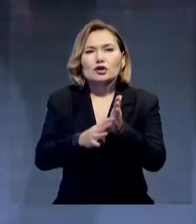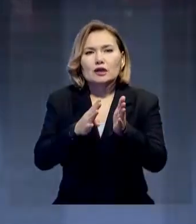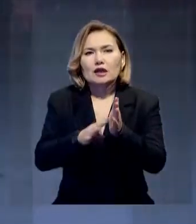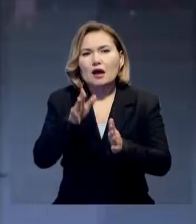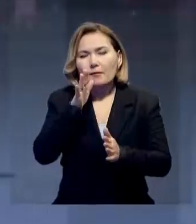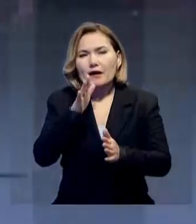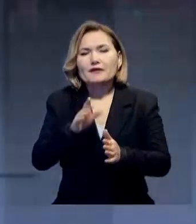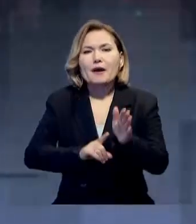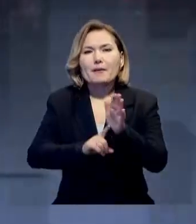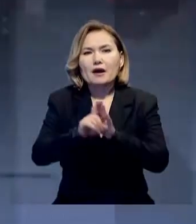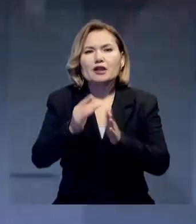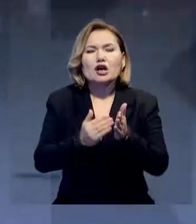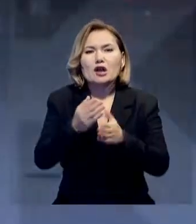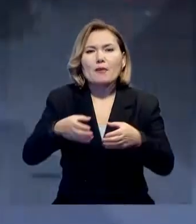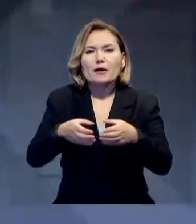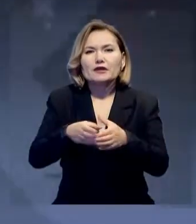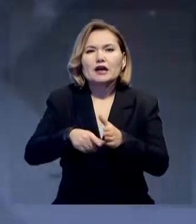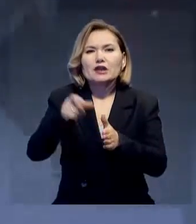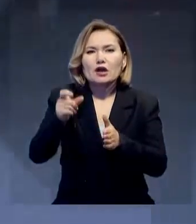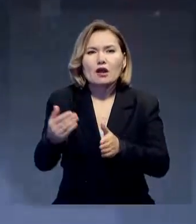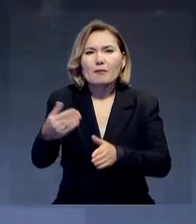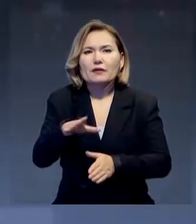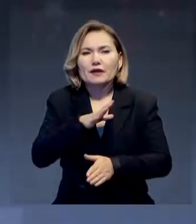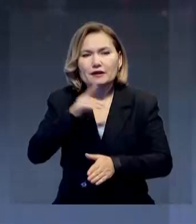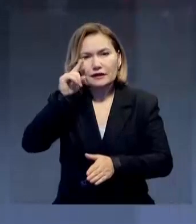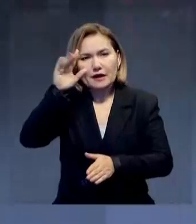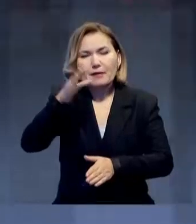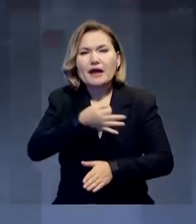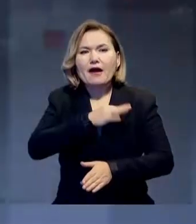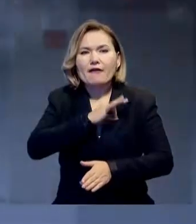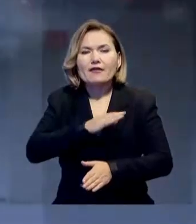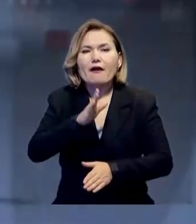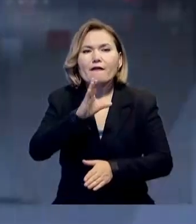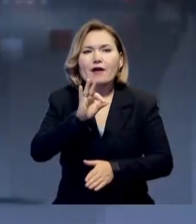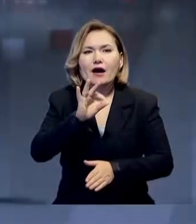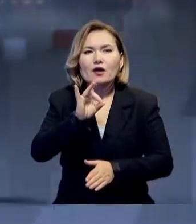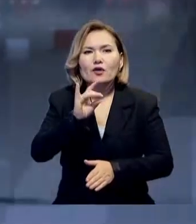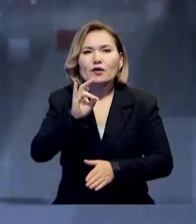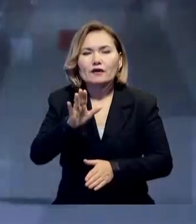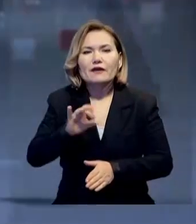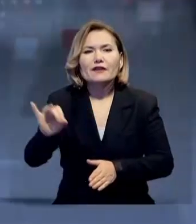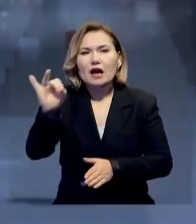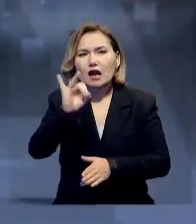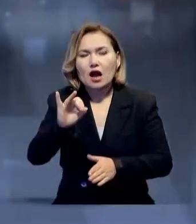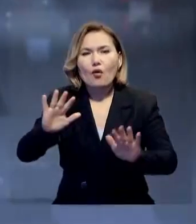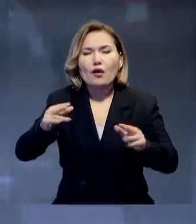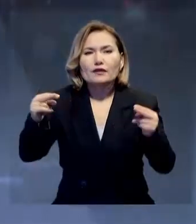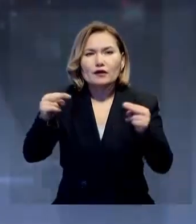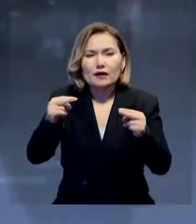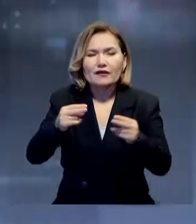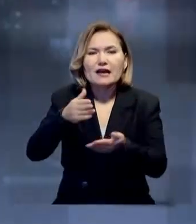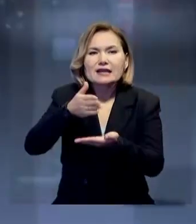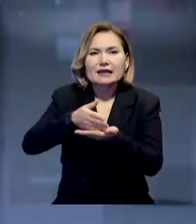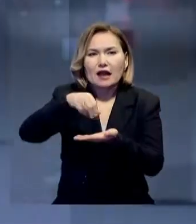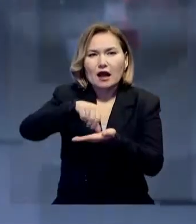90-шы жылдардың басында жоғарғы кеңестің депутаты болған танымал заңгер Виталий Воронов тарихи оқиғаның куәгері әрі тікелей